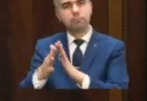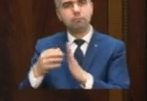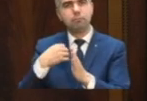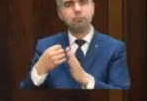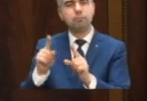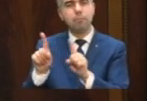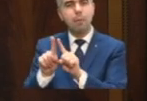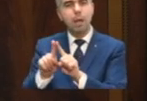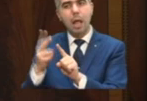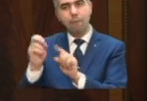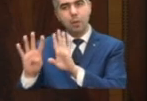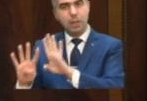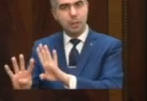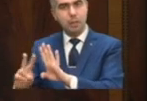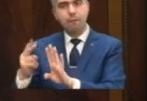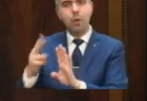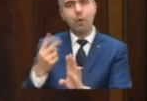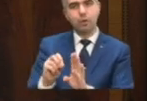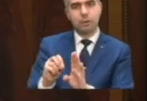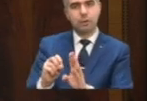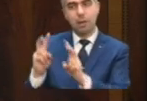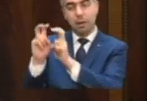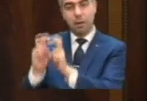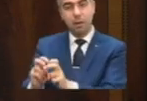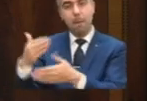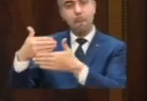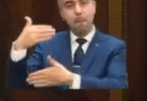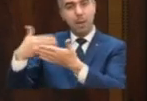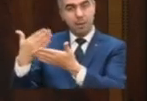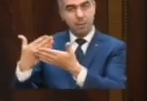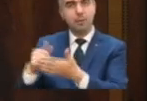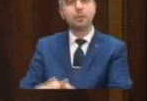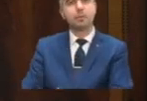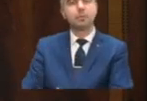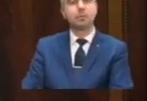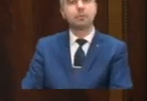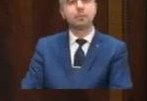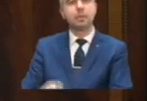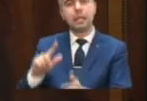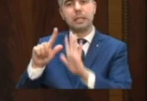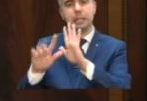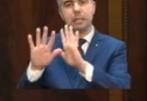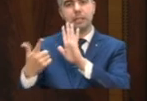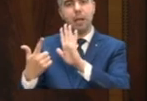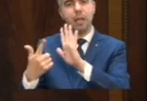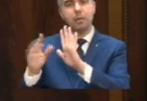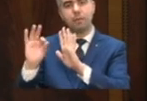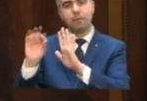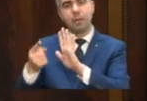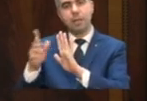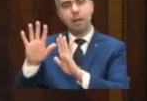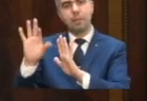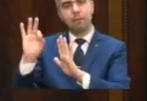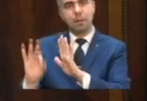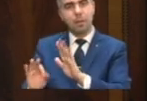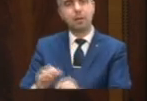السنة الماضية، انخفاض قطاع البناء بنسبة كما قلتم وأكدتم ذلك في مداخلتكم 17.0%، كما